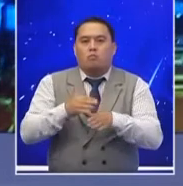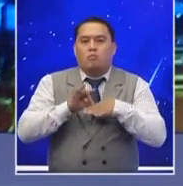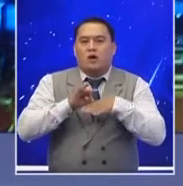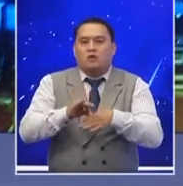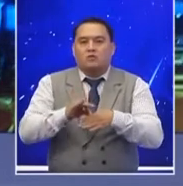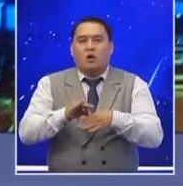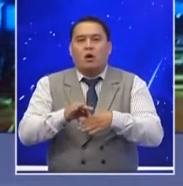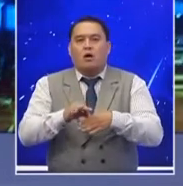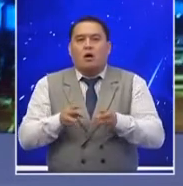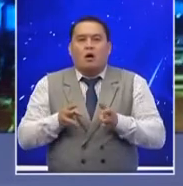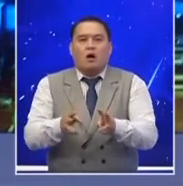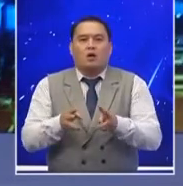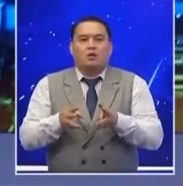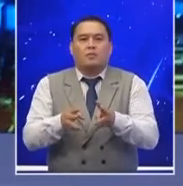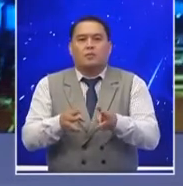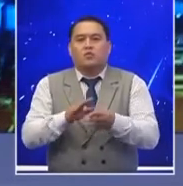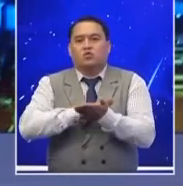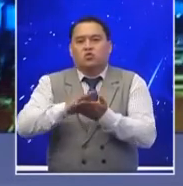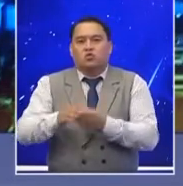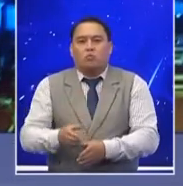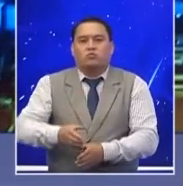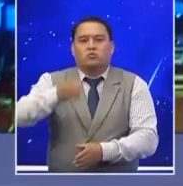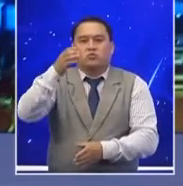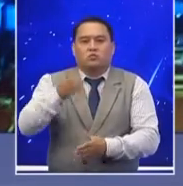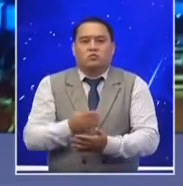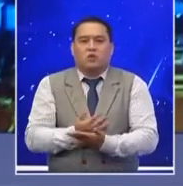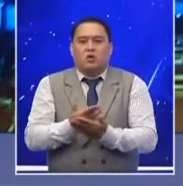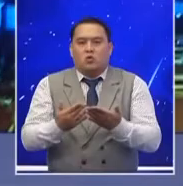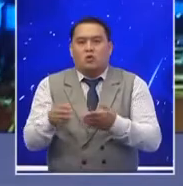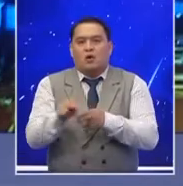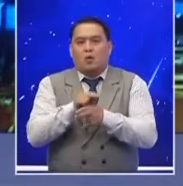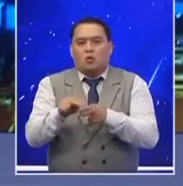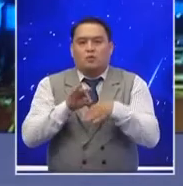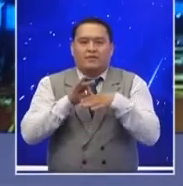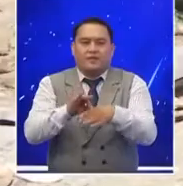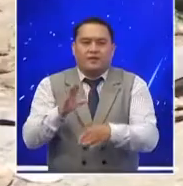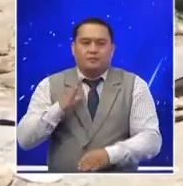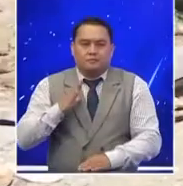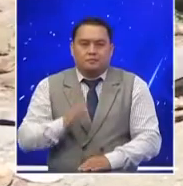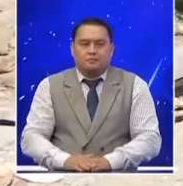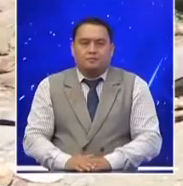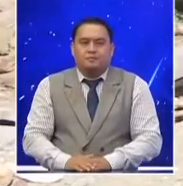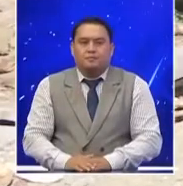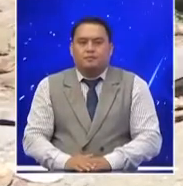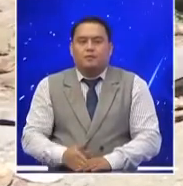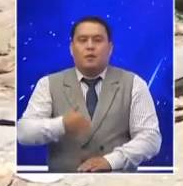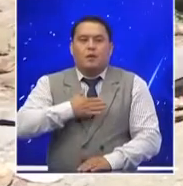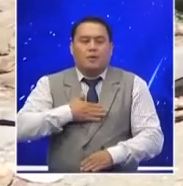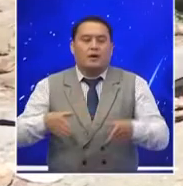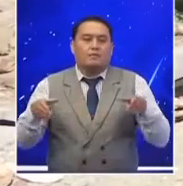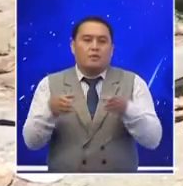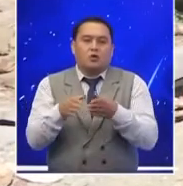провести диагностику отопительных приборов и прочистку дымоходов, а в некоторых случаях даже ремонт. Мы волонтеры партии